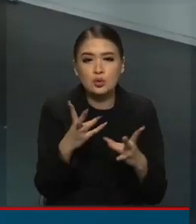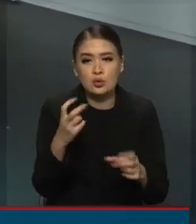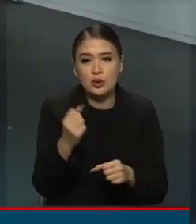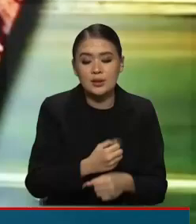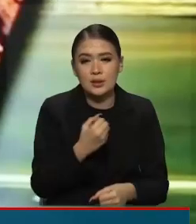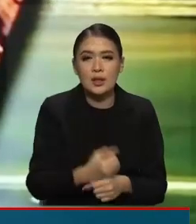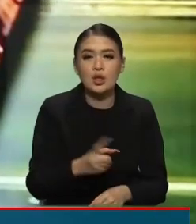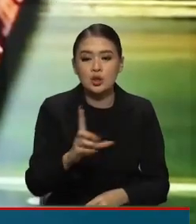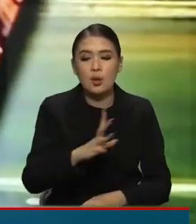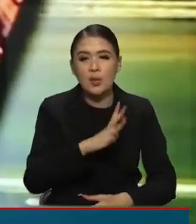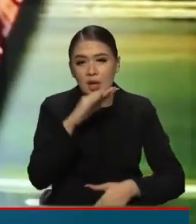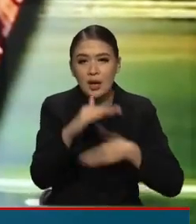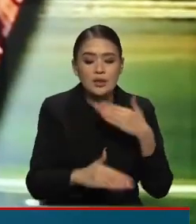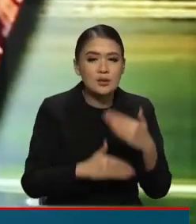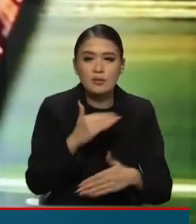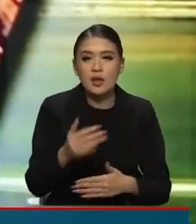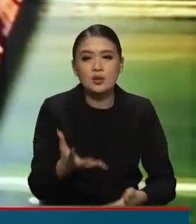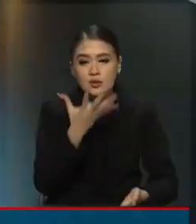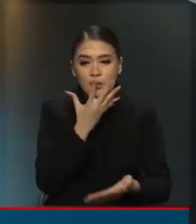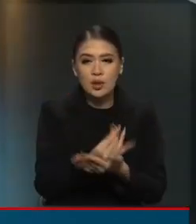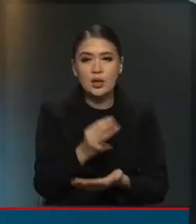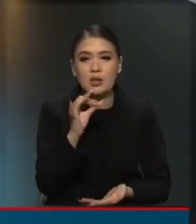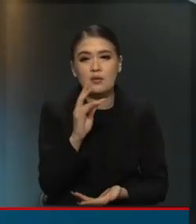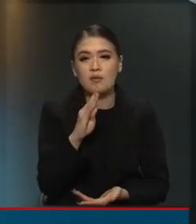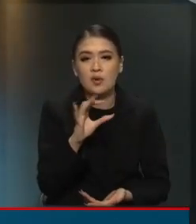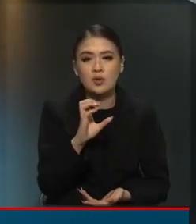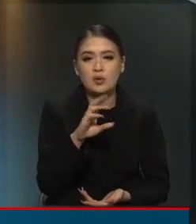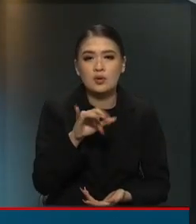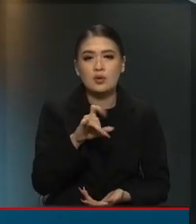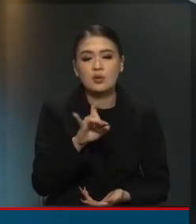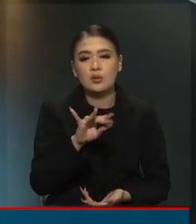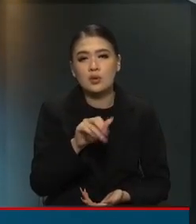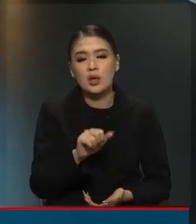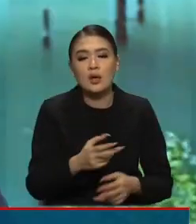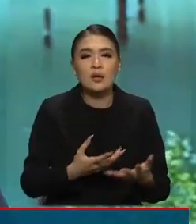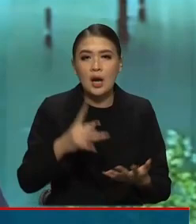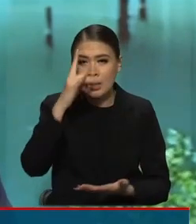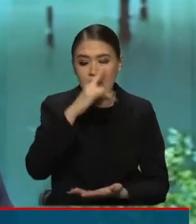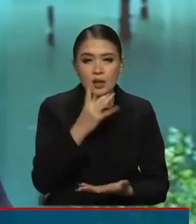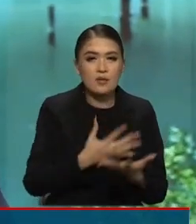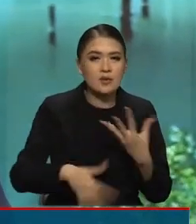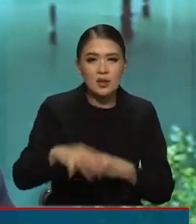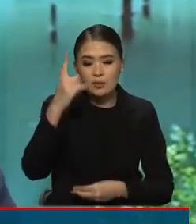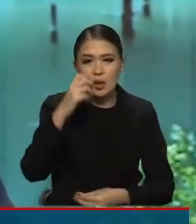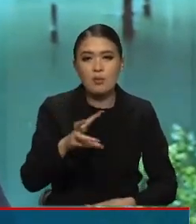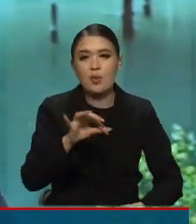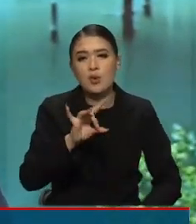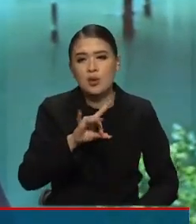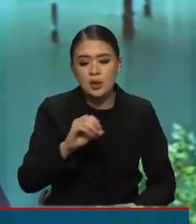это развивать свою инфраструктуру? Казахстан уникален всем. У нас есть моря,